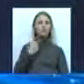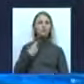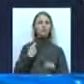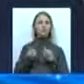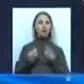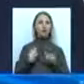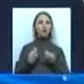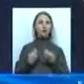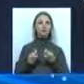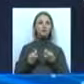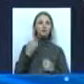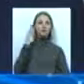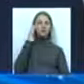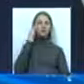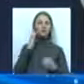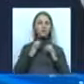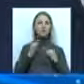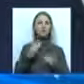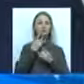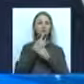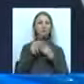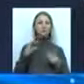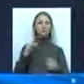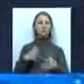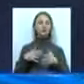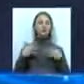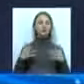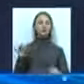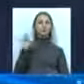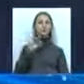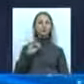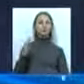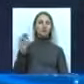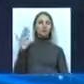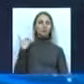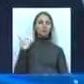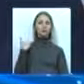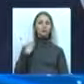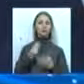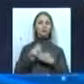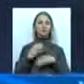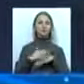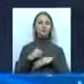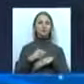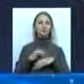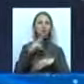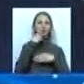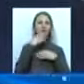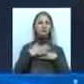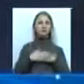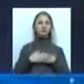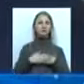бар. Осы көшенің өңір білесіндер, Ақан сенімен бір жан сал, осынан шыққан, құлагердің дүбірін естіген, қазірет Науан Хазрет,